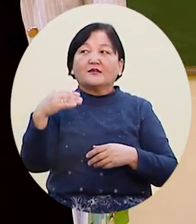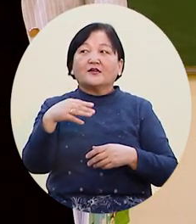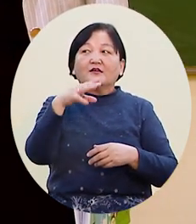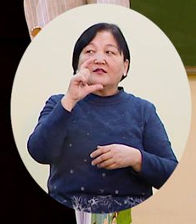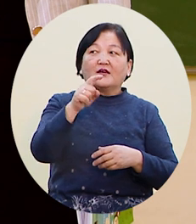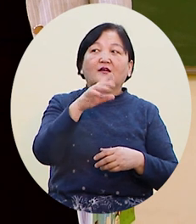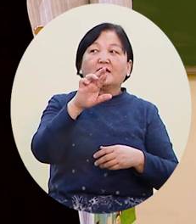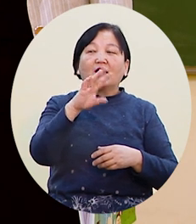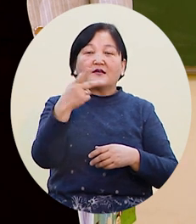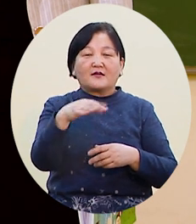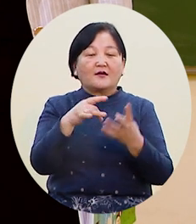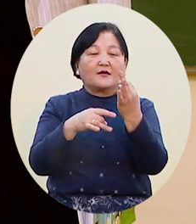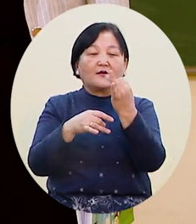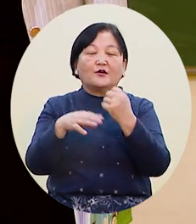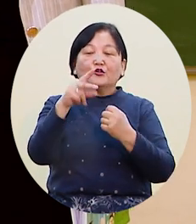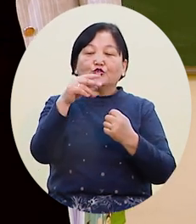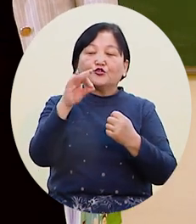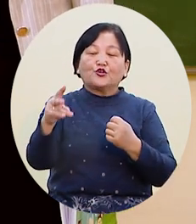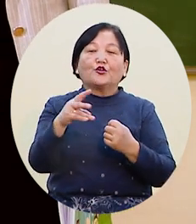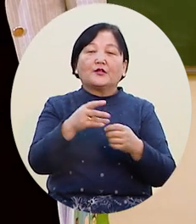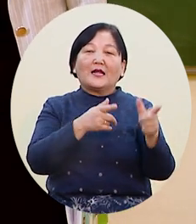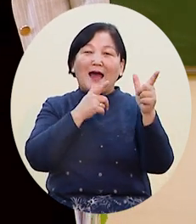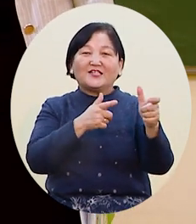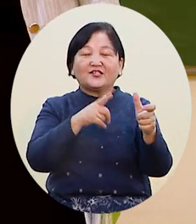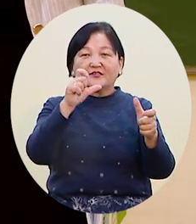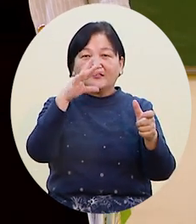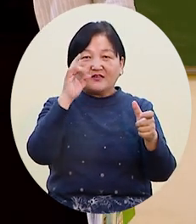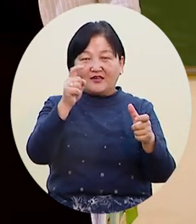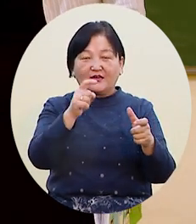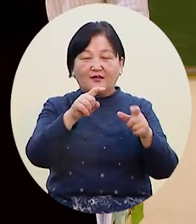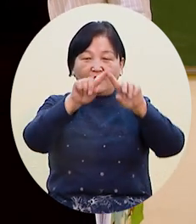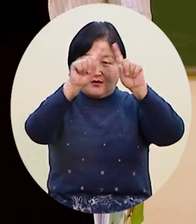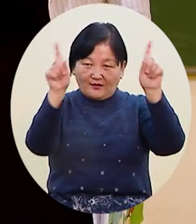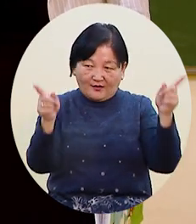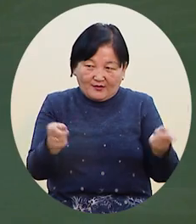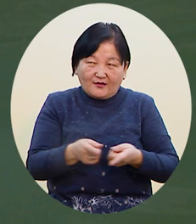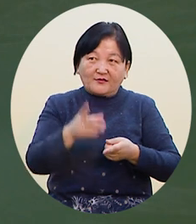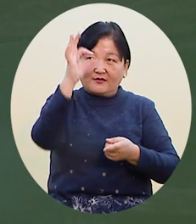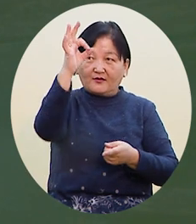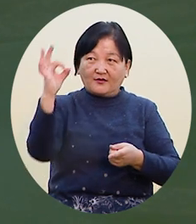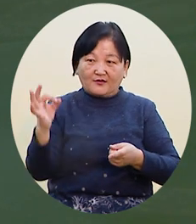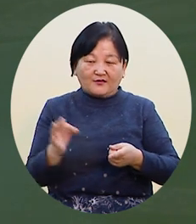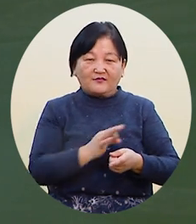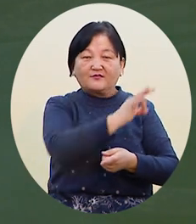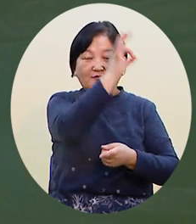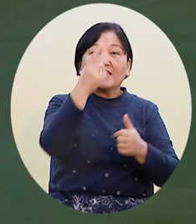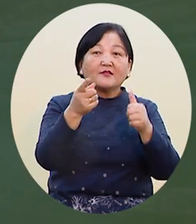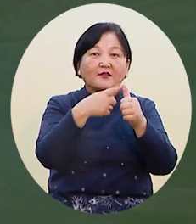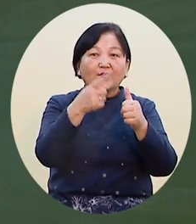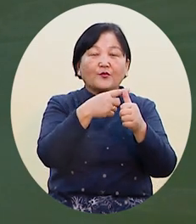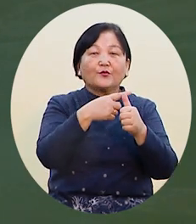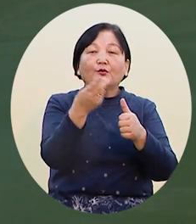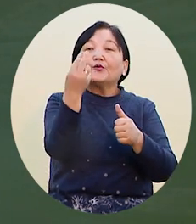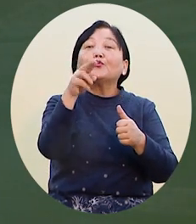унаг ишиг чон анчин сэрх гэд энэ зохиолын баатрууд бол төрслөгдөж байгаа. Тэгээд энд одоо